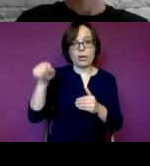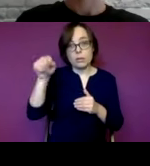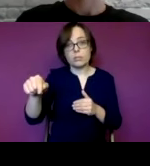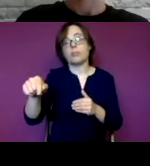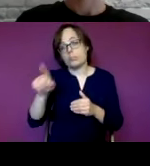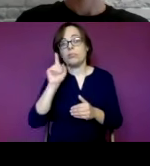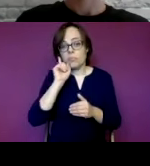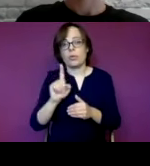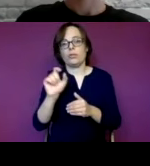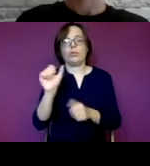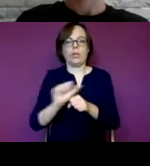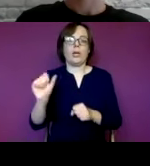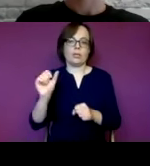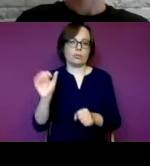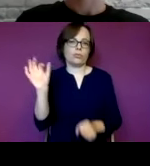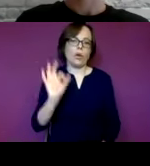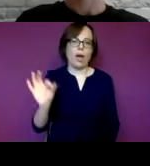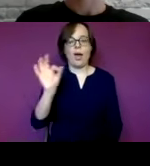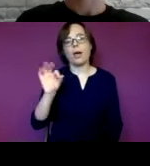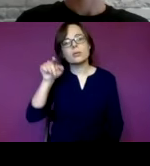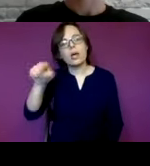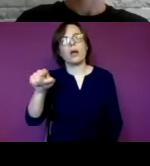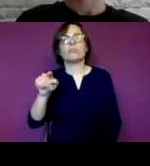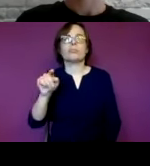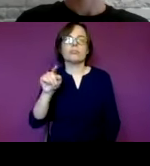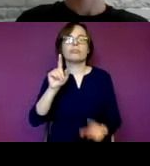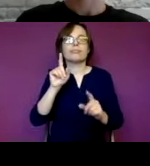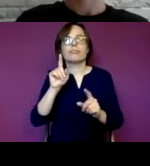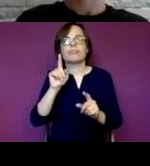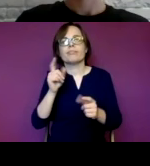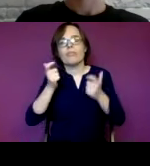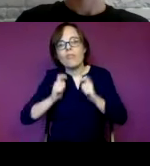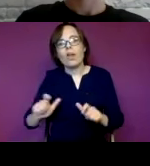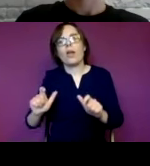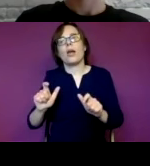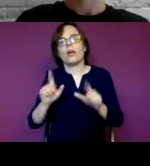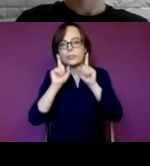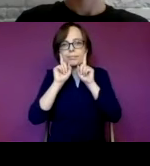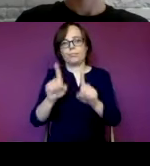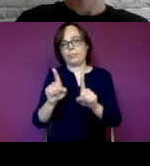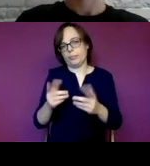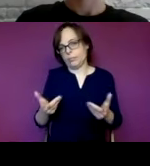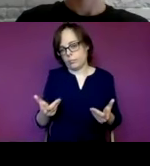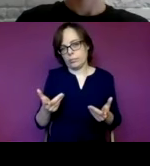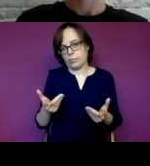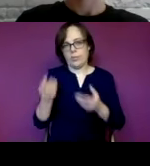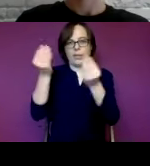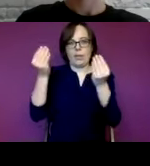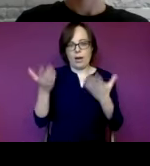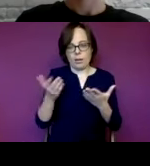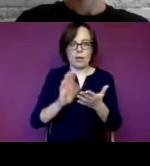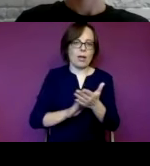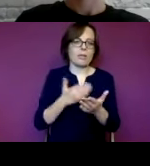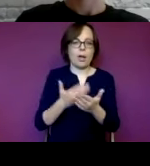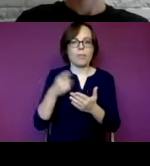rzeczywiście znalezienia jeszcze jakiejś takiej tej wyidealizowanej wsi, tak? To są na przykład te obszary